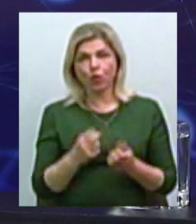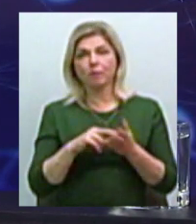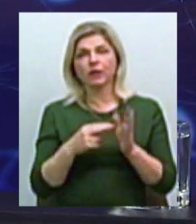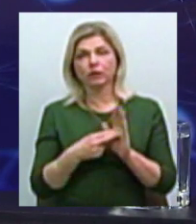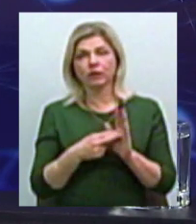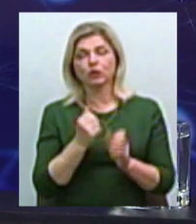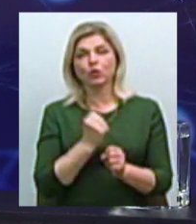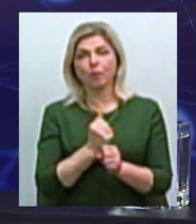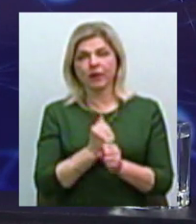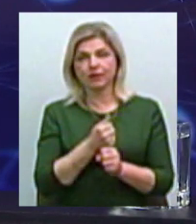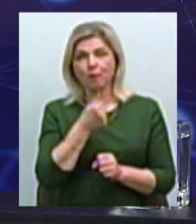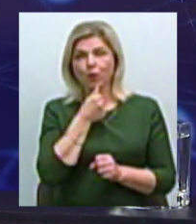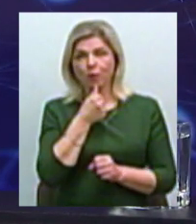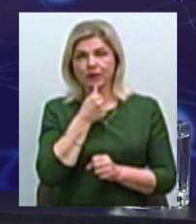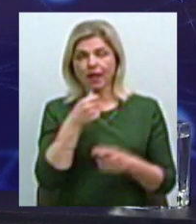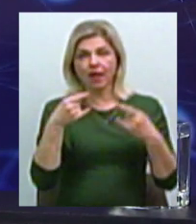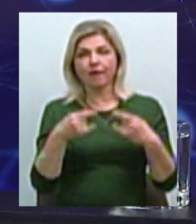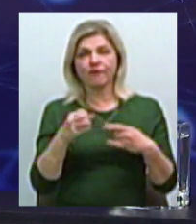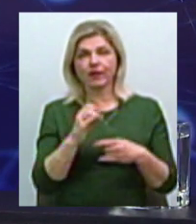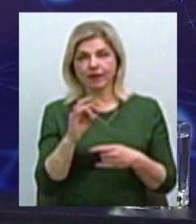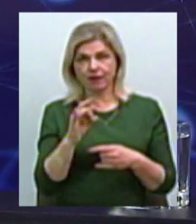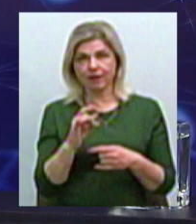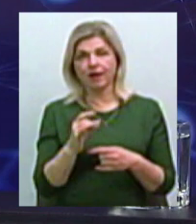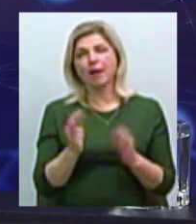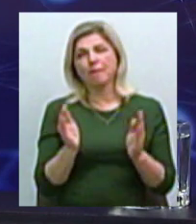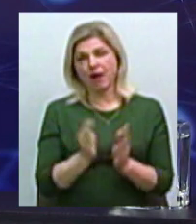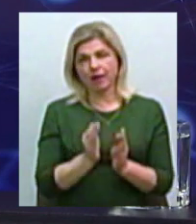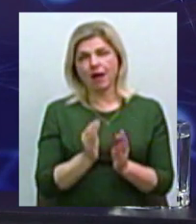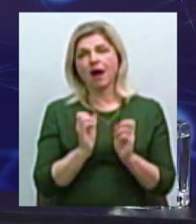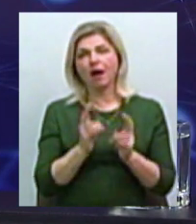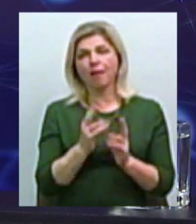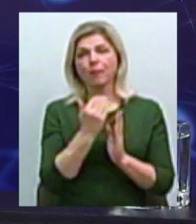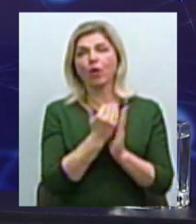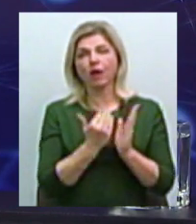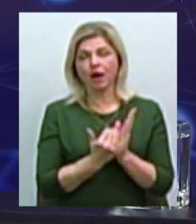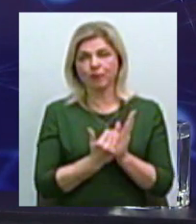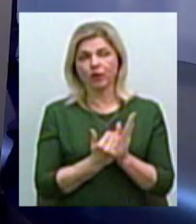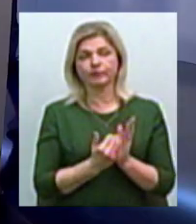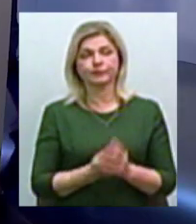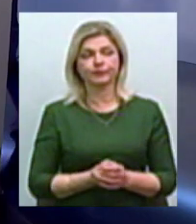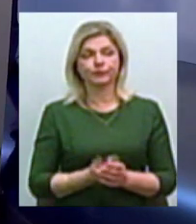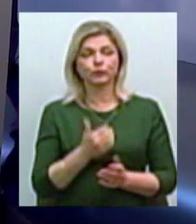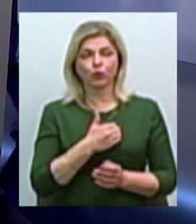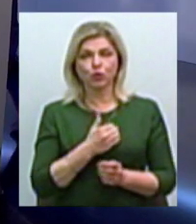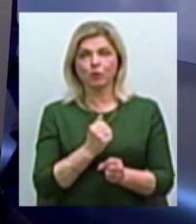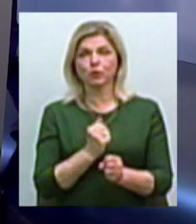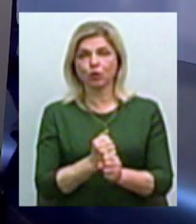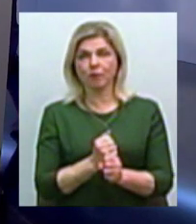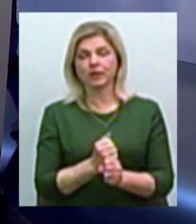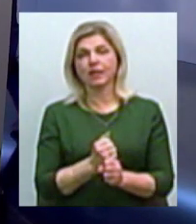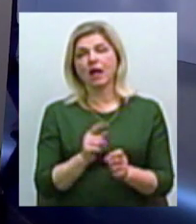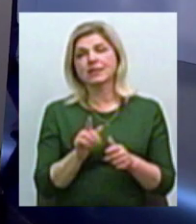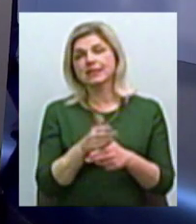пробний ефір маленький, ну, як програма. Ми, якщо, ну, зайде, то хочемо зробити, може,